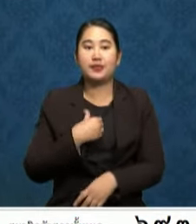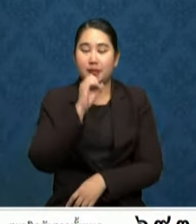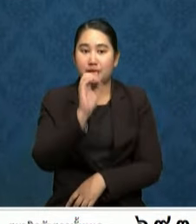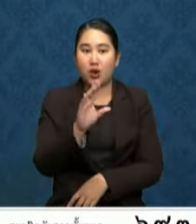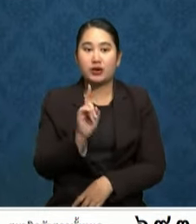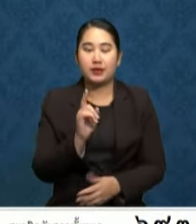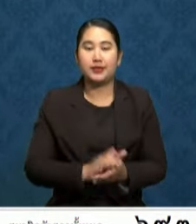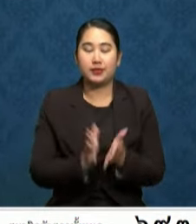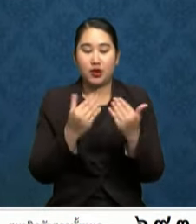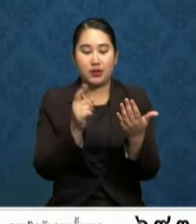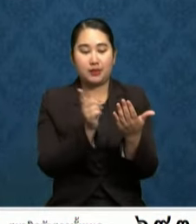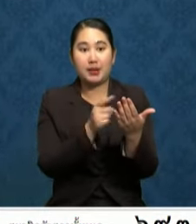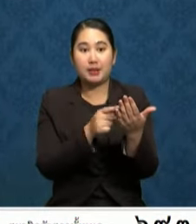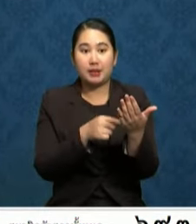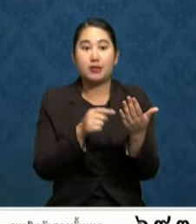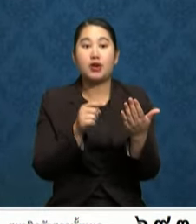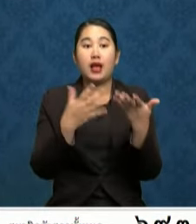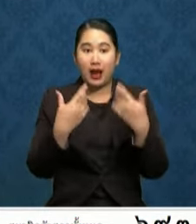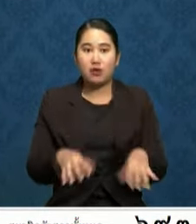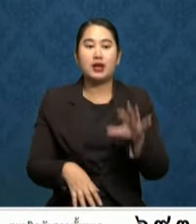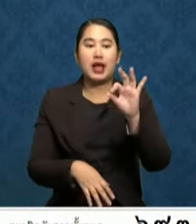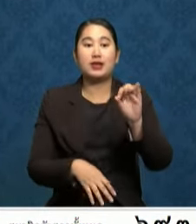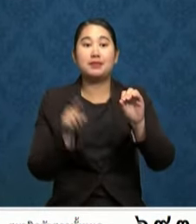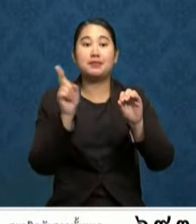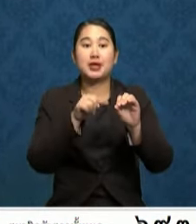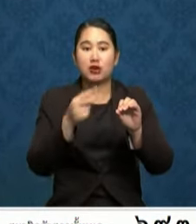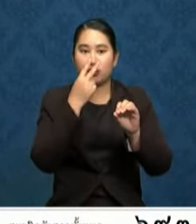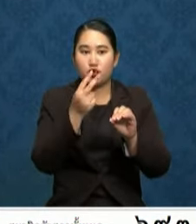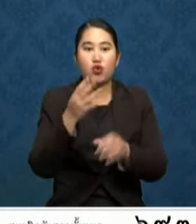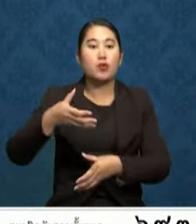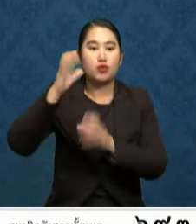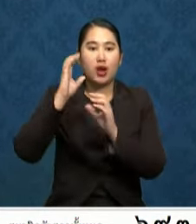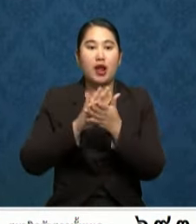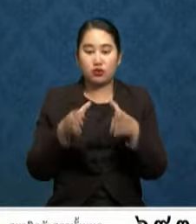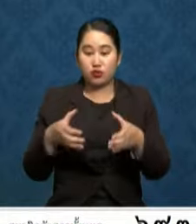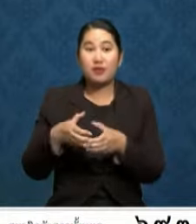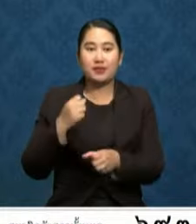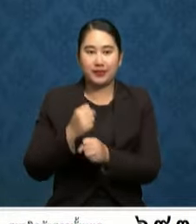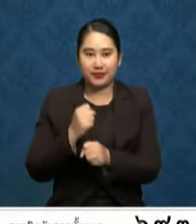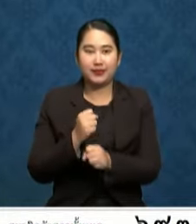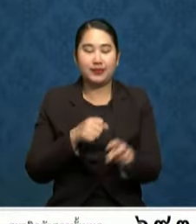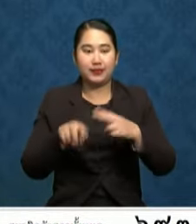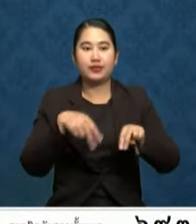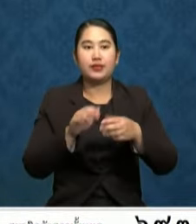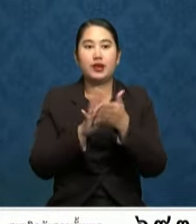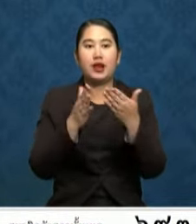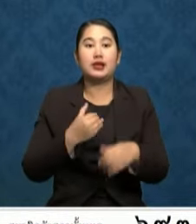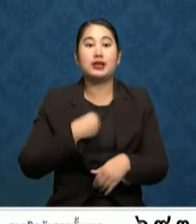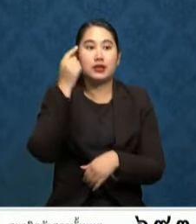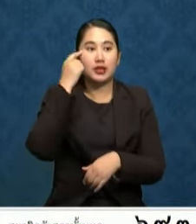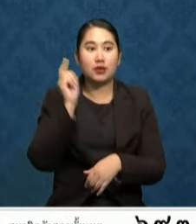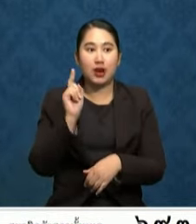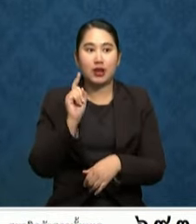ครับว่าเราได้เช็คแล้วณวันนี้90%แล้วดูผมได้ทบทวนพร้อมกับทีมงานนะครับเราน่าจะสามารถที่